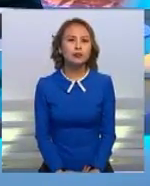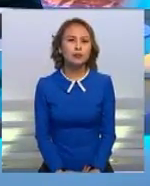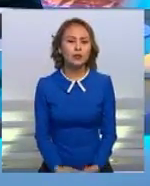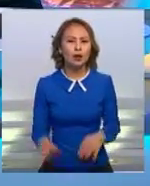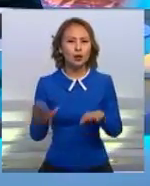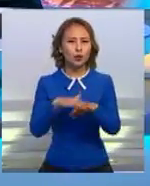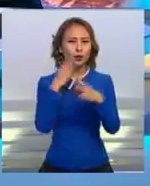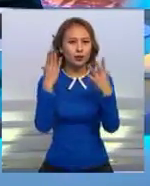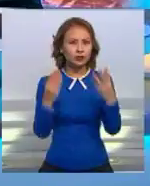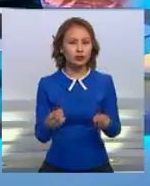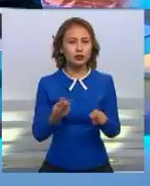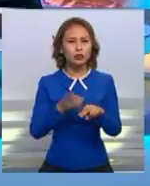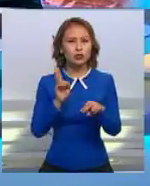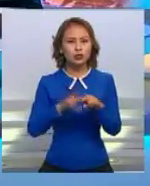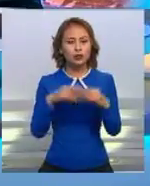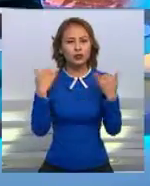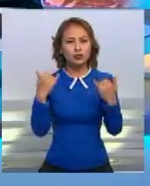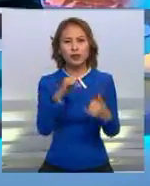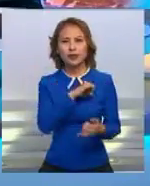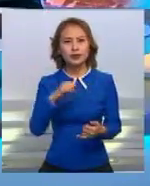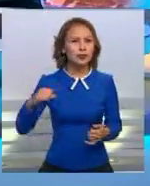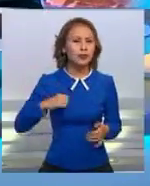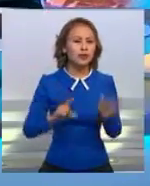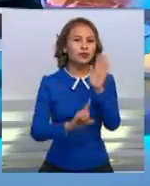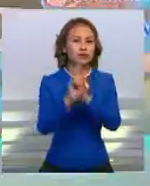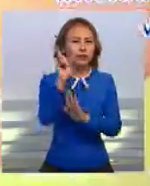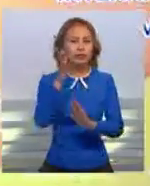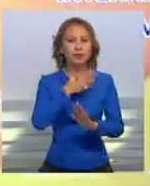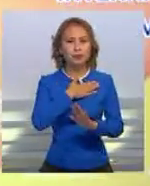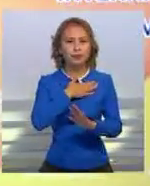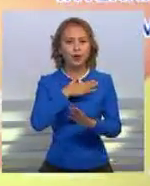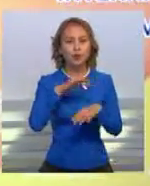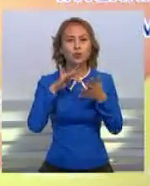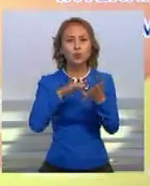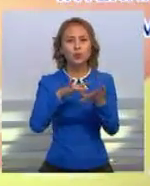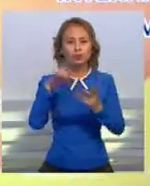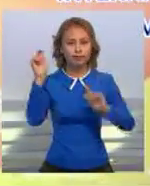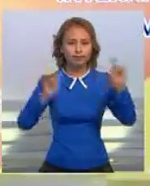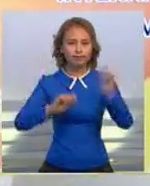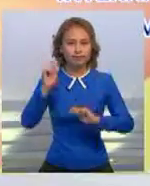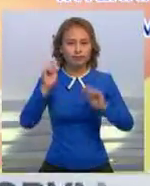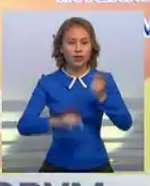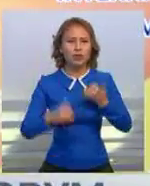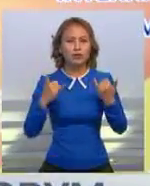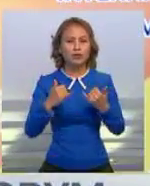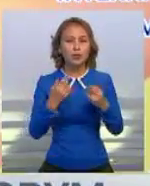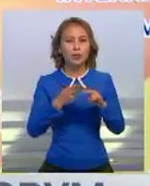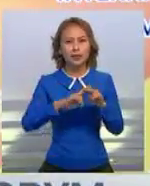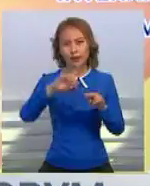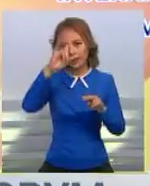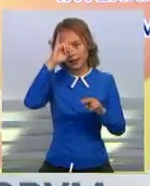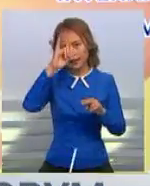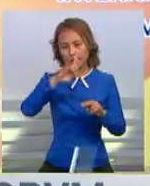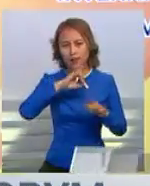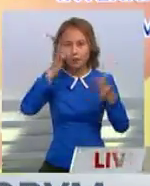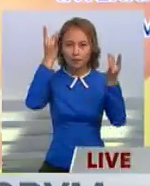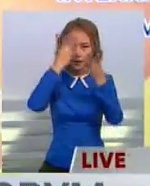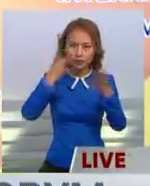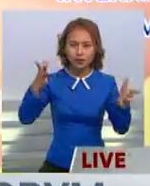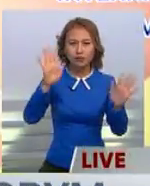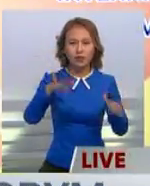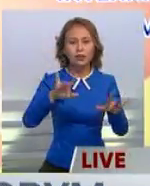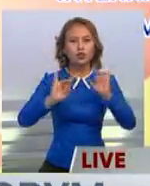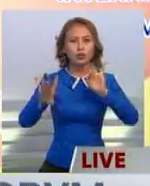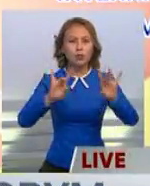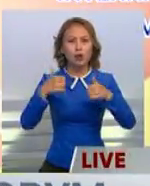Қайырлы күн, Әнуарбек. Форумның басты мақсаты елімізге келетін туристер санын арттыру. Ол үшін Қазақстандағы тарихи мәдени нысандардың